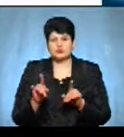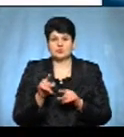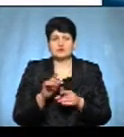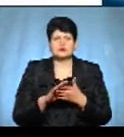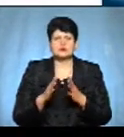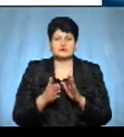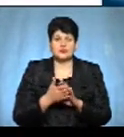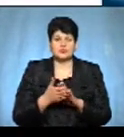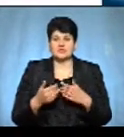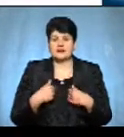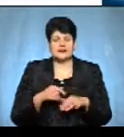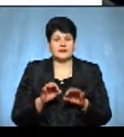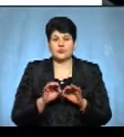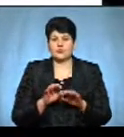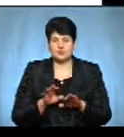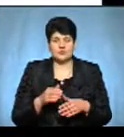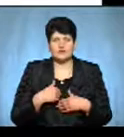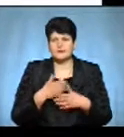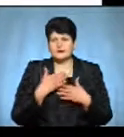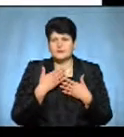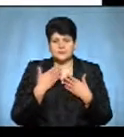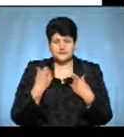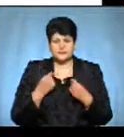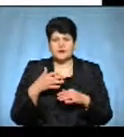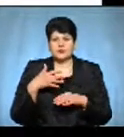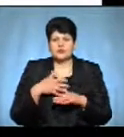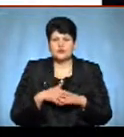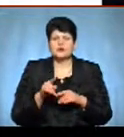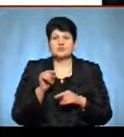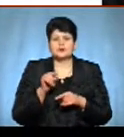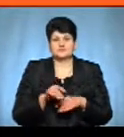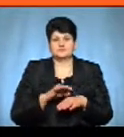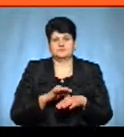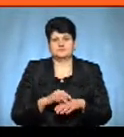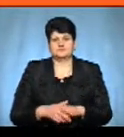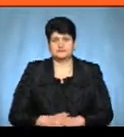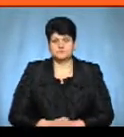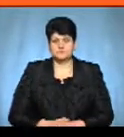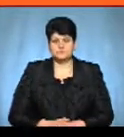щодо його стану я не коментую, ми не маємо зараз об'єктивного розуміння, що там відбувається.